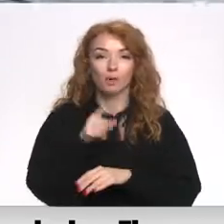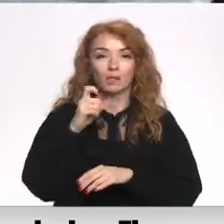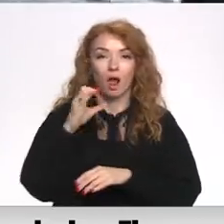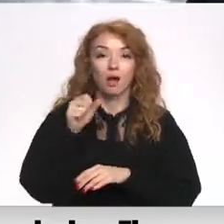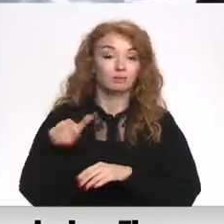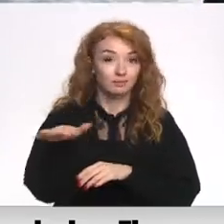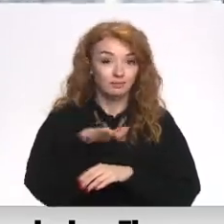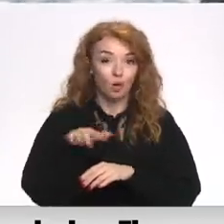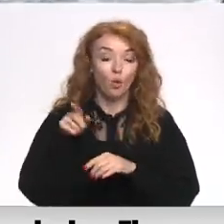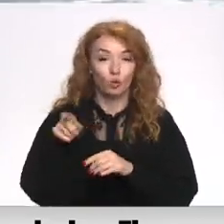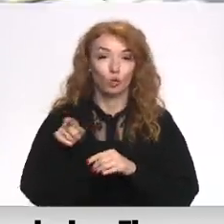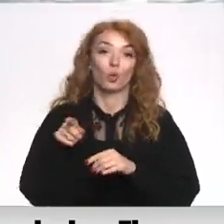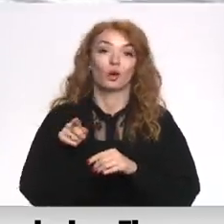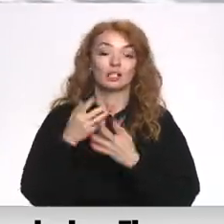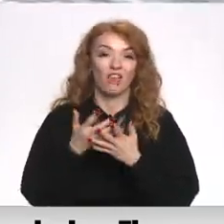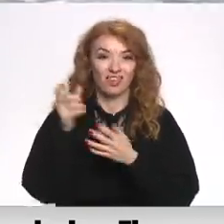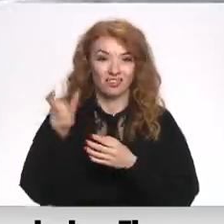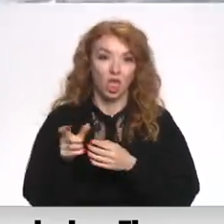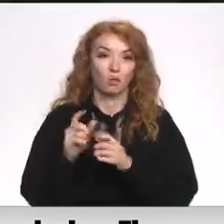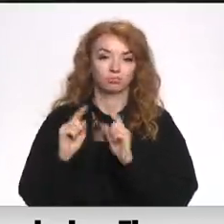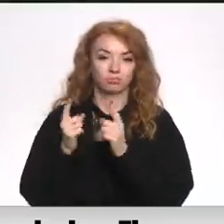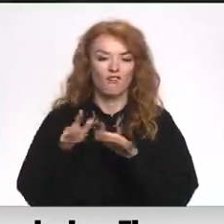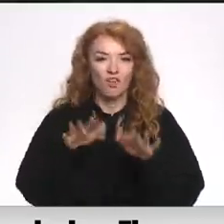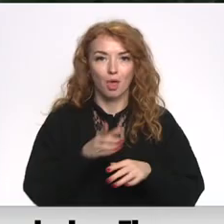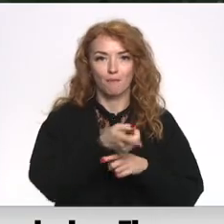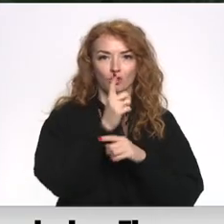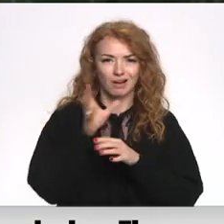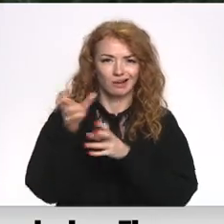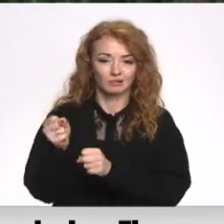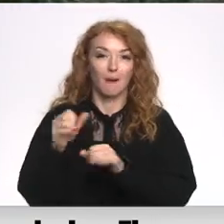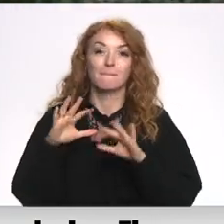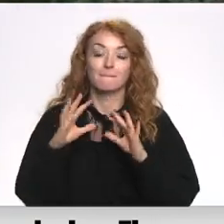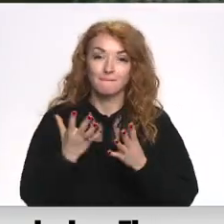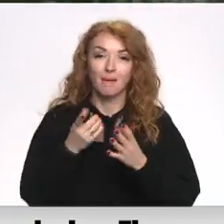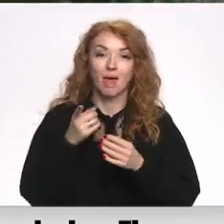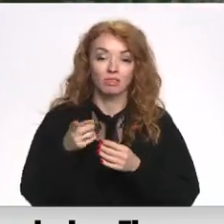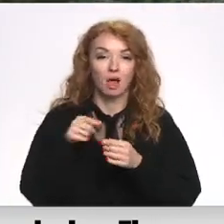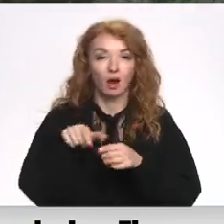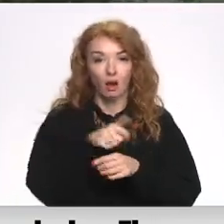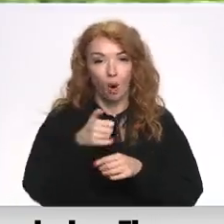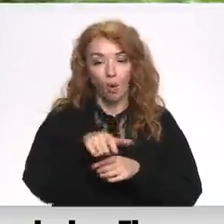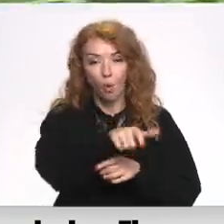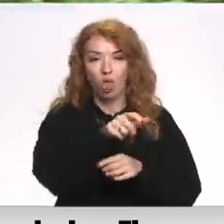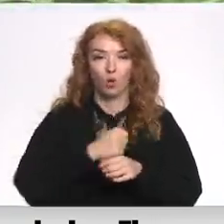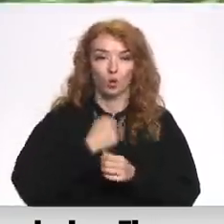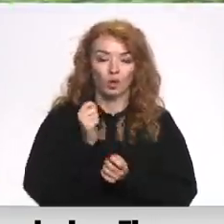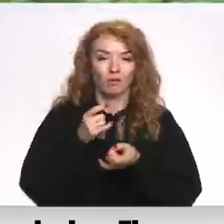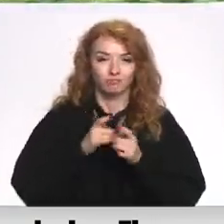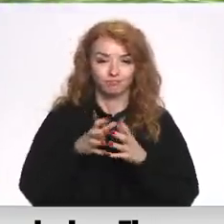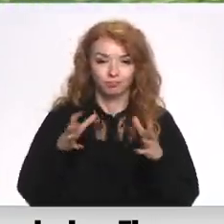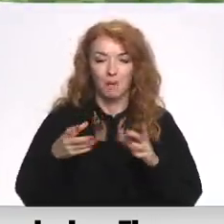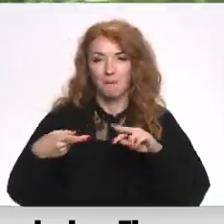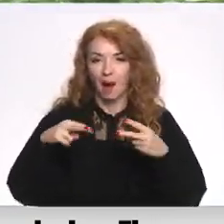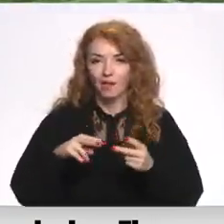kur maluzvejnieku ķeršana aktīvi iesaistās vietējie makšķernieki. Bet Ventā un Gaujā lašiem nārstot kļūst arvien grūtāk, jo mainās arī upes